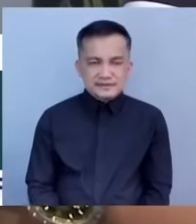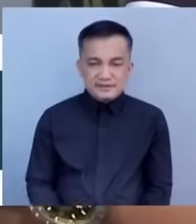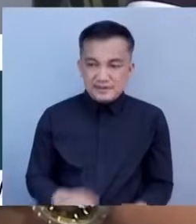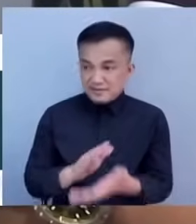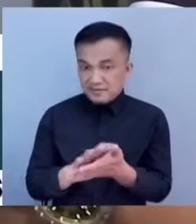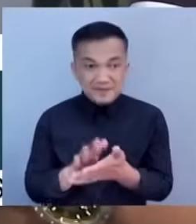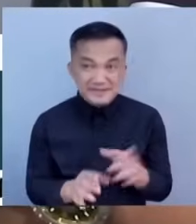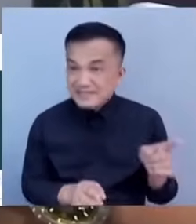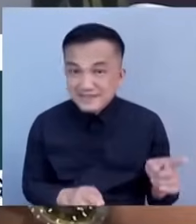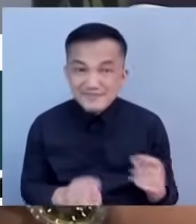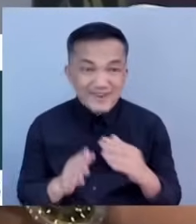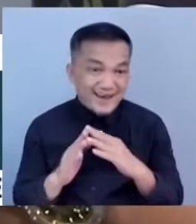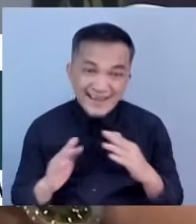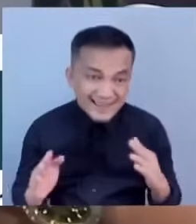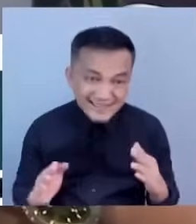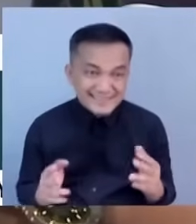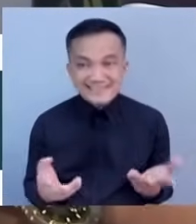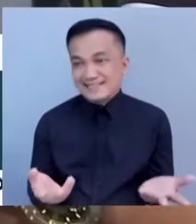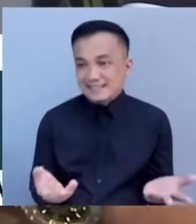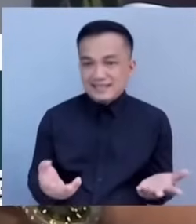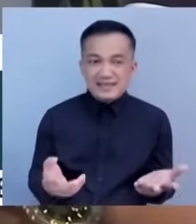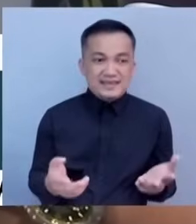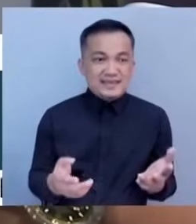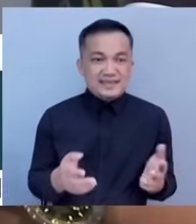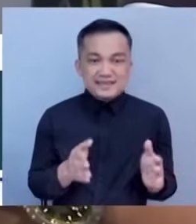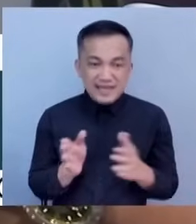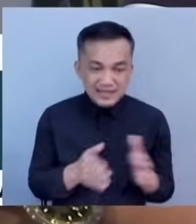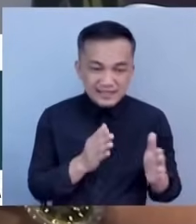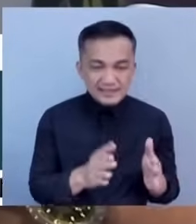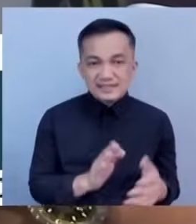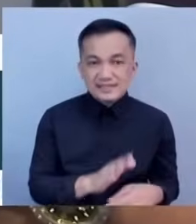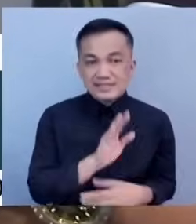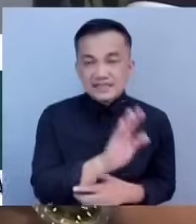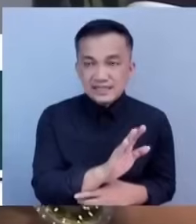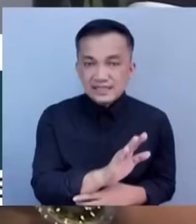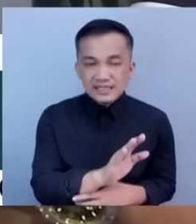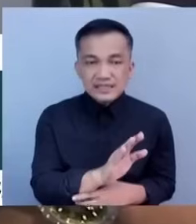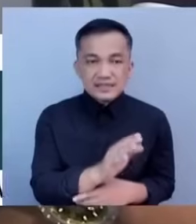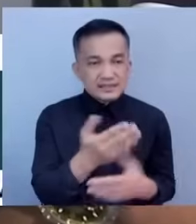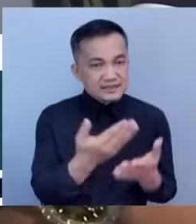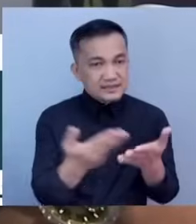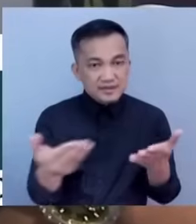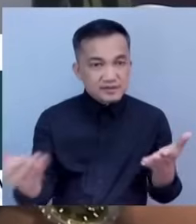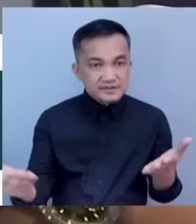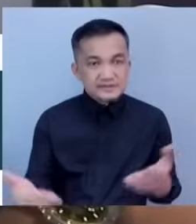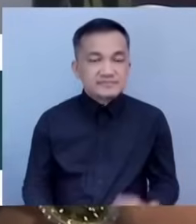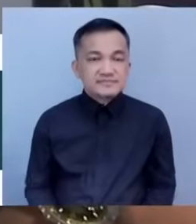siya ng bahay, kung naayos niya na ba yung kanyang mga gamit,